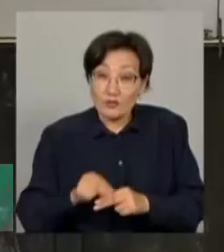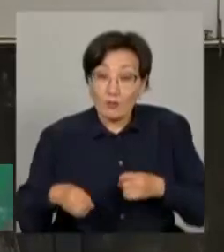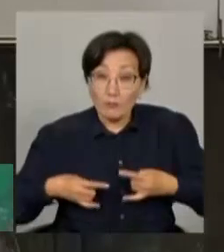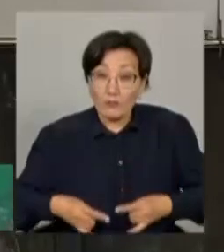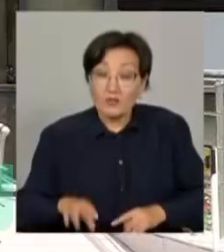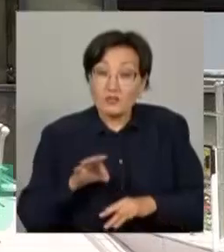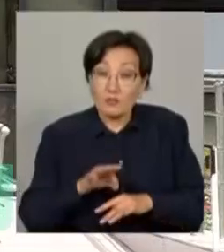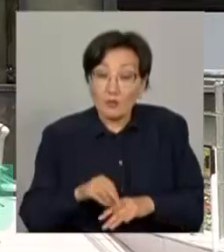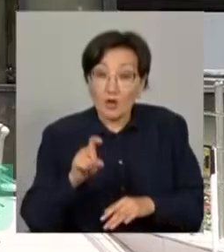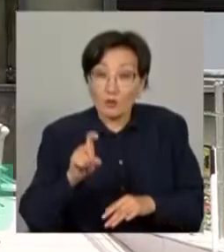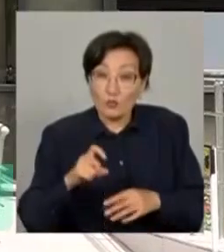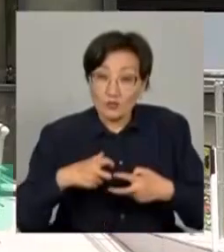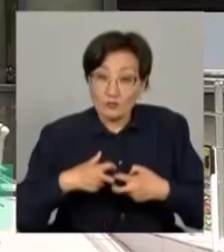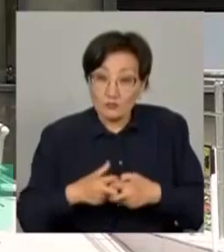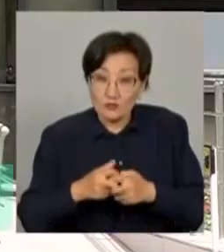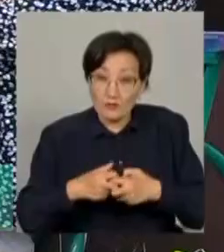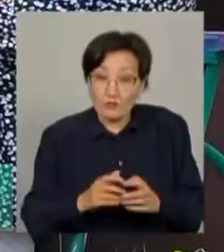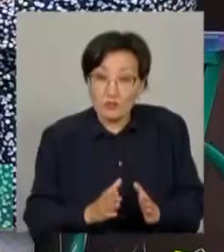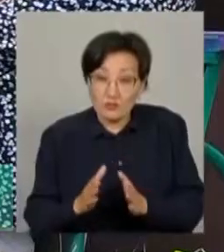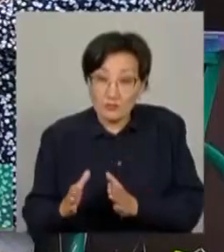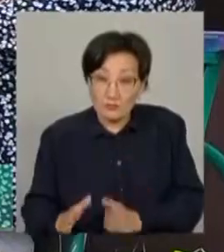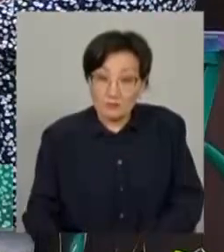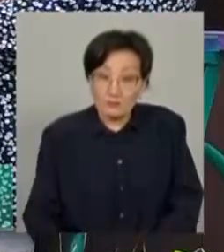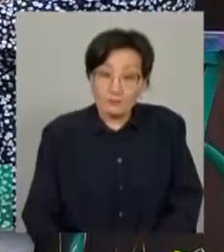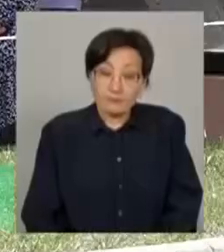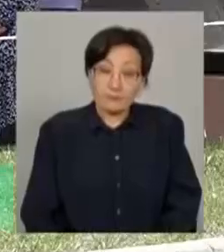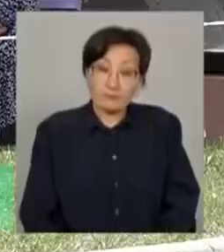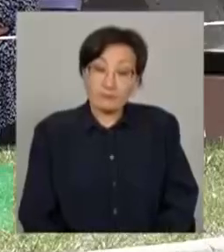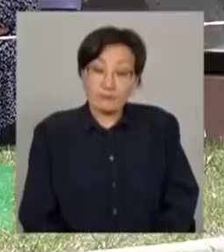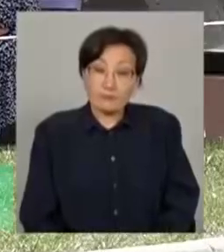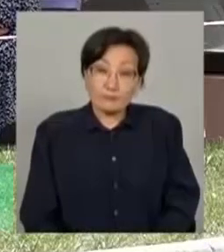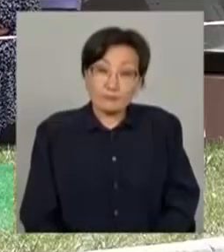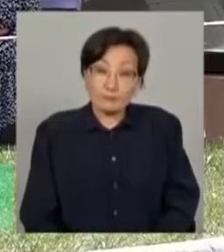порокам костно-суставной системы. Салтанат Нургалиева, Жасулат Лепергенов, телеканал «Алматы».